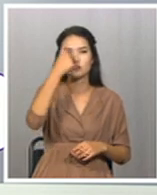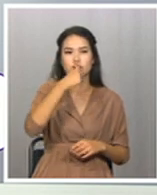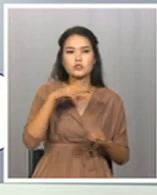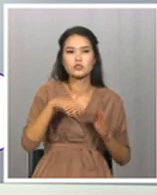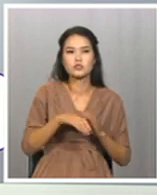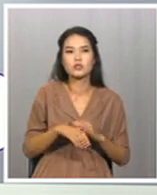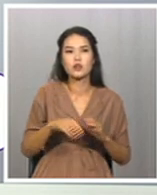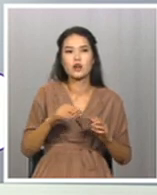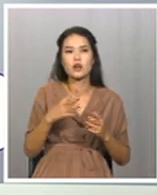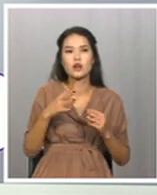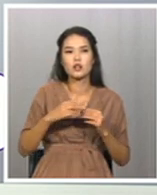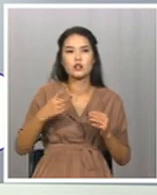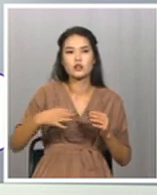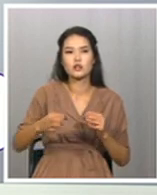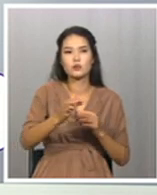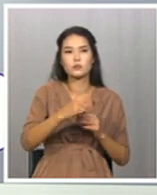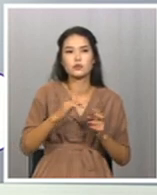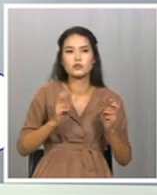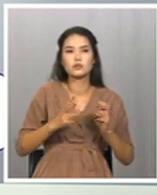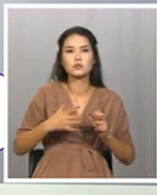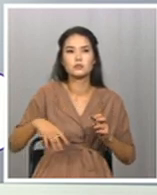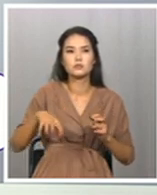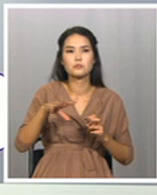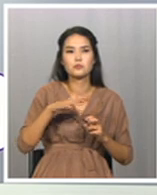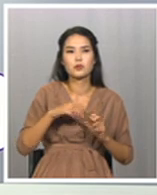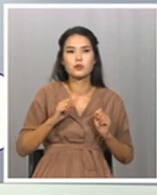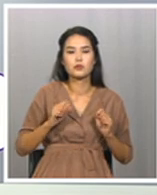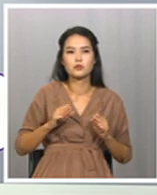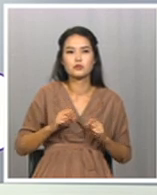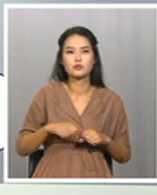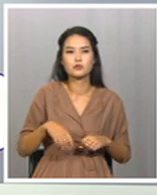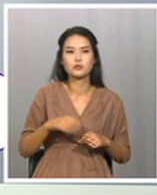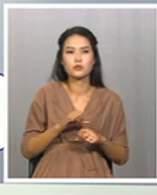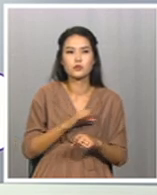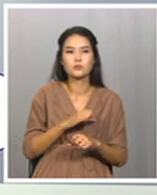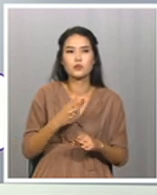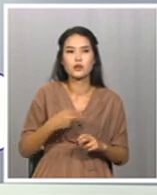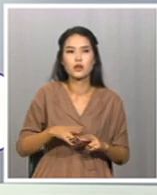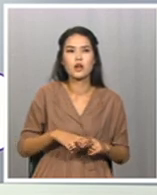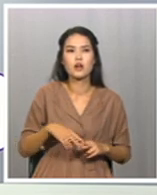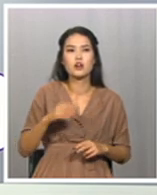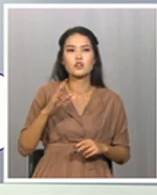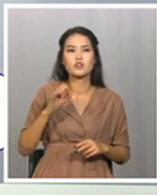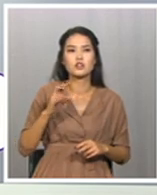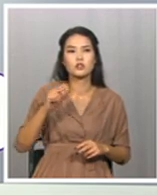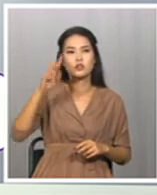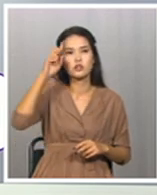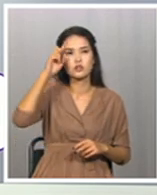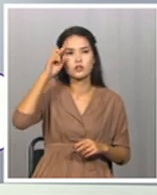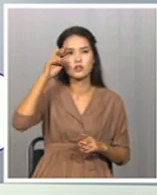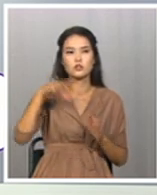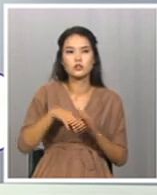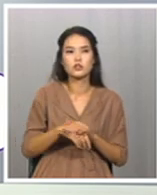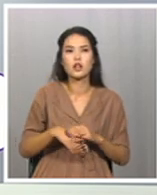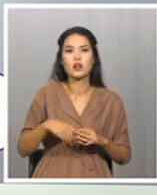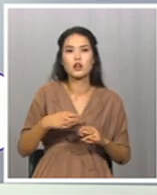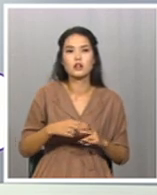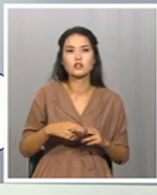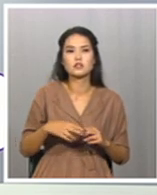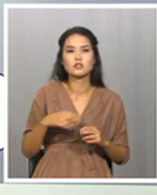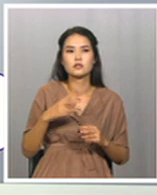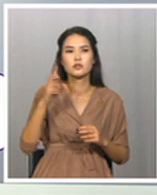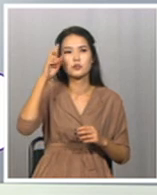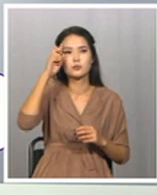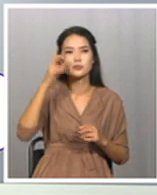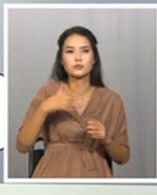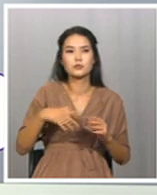аумағында өндірілген барлық өнімнің көлемі ол жиынтық ішкі өнім. Ал жиынтық ұлттық өнім дегеніміз ол мемлекет аумағындағы